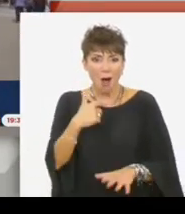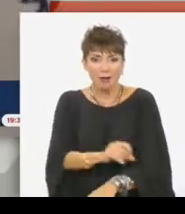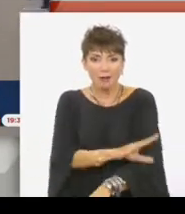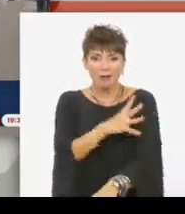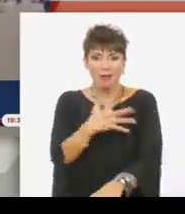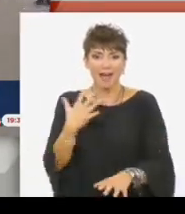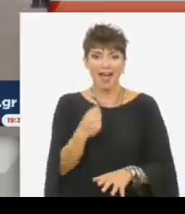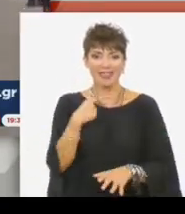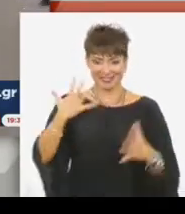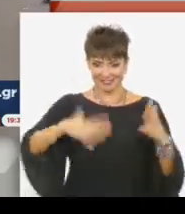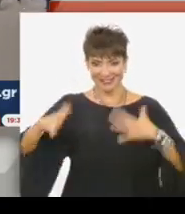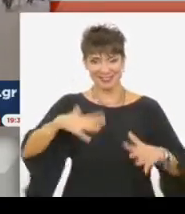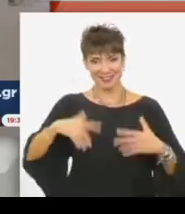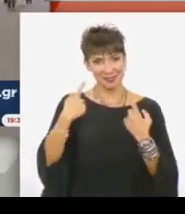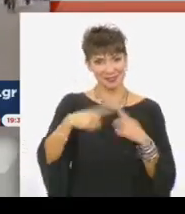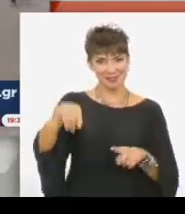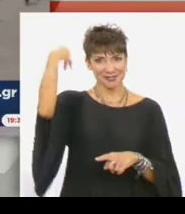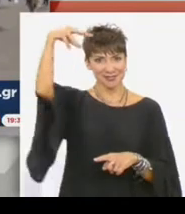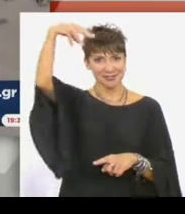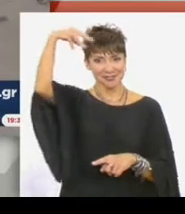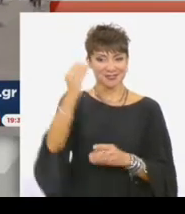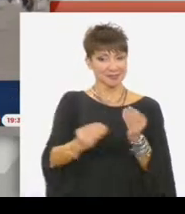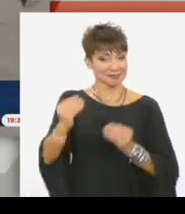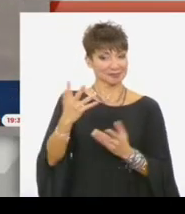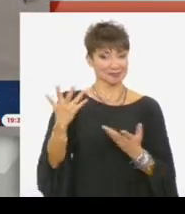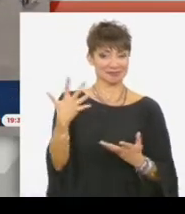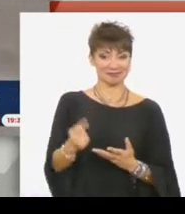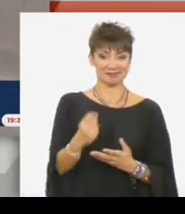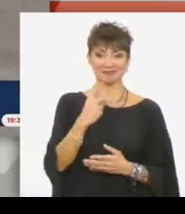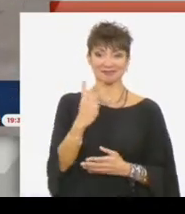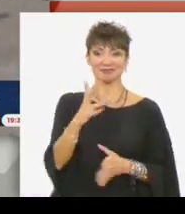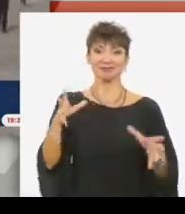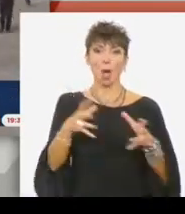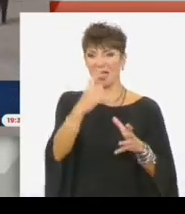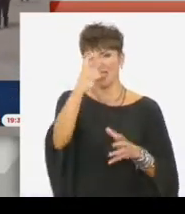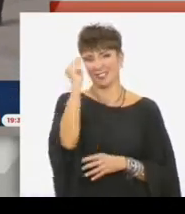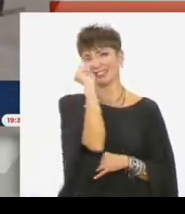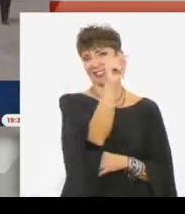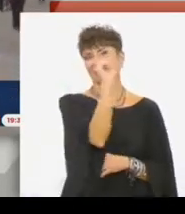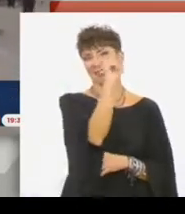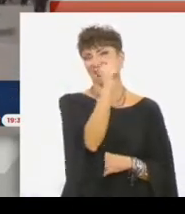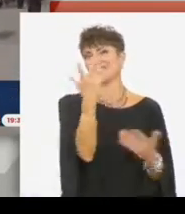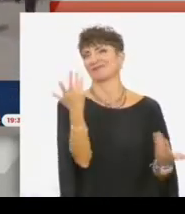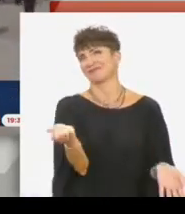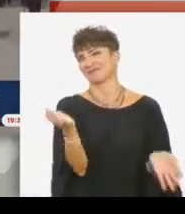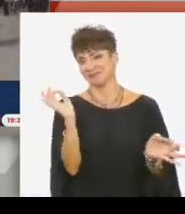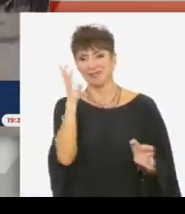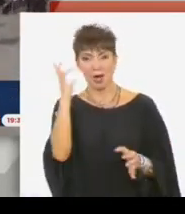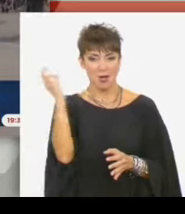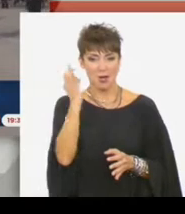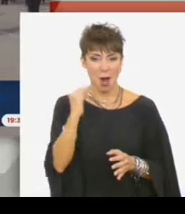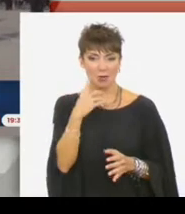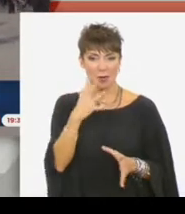τους αλλά και με την εμφάνισή τους σκόρπισαν στους Θεσσαλονικείς οι δύο μπάντες της Κέρκυρας που βρέθηκαν ανάμεσα στις